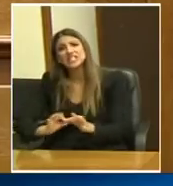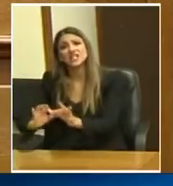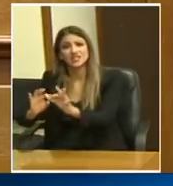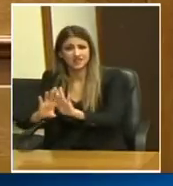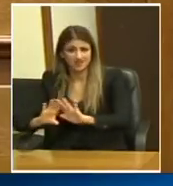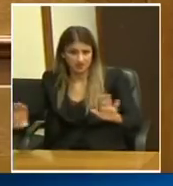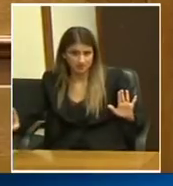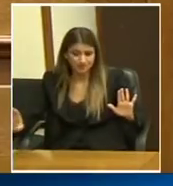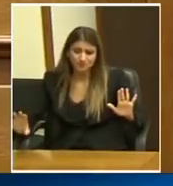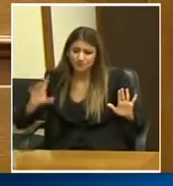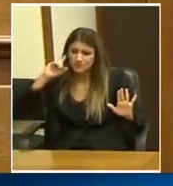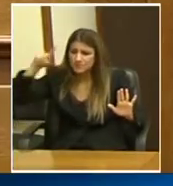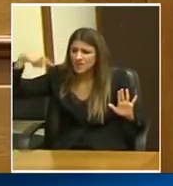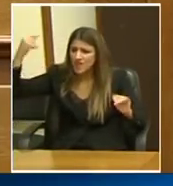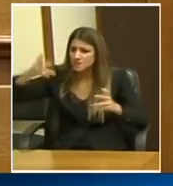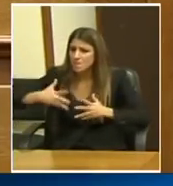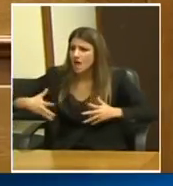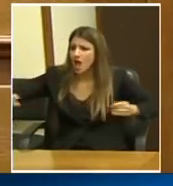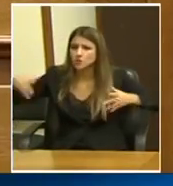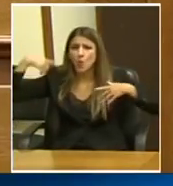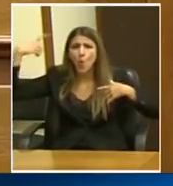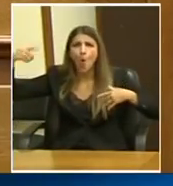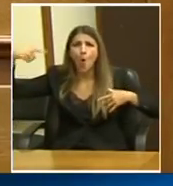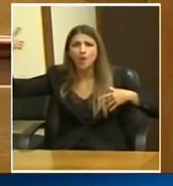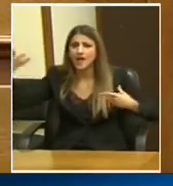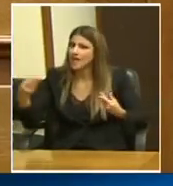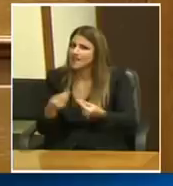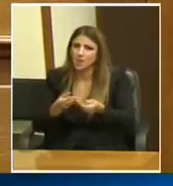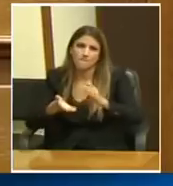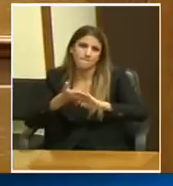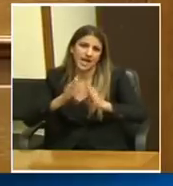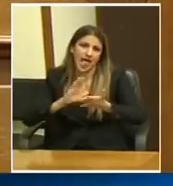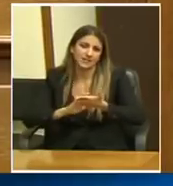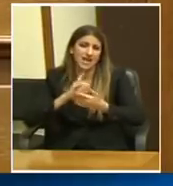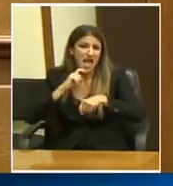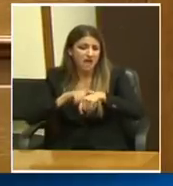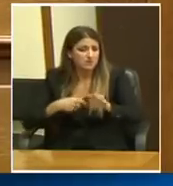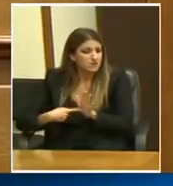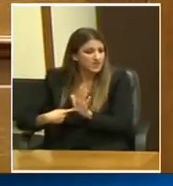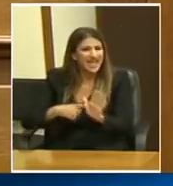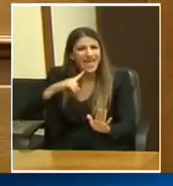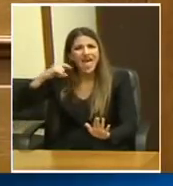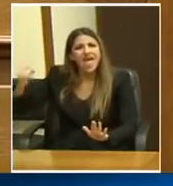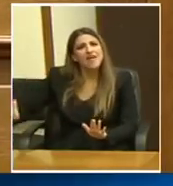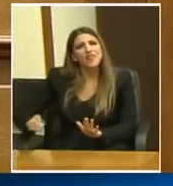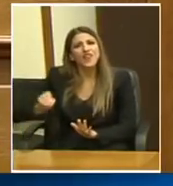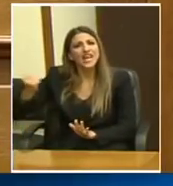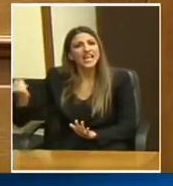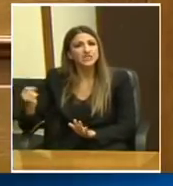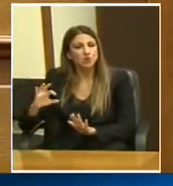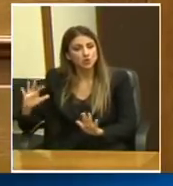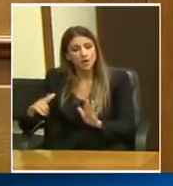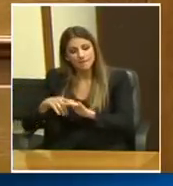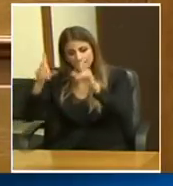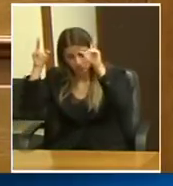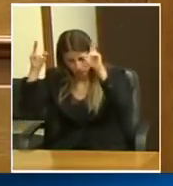των μεγαλοειδατισμών, αυτός ο αιώνας του εθνικισμού και των ακροτήτων και των εξάρσεων, κλείνει